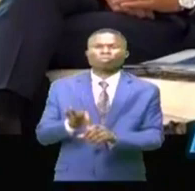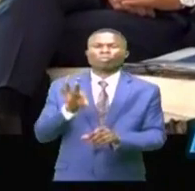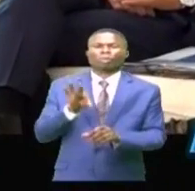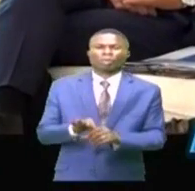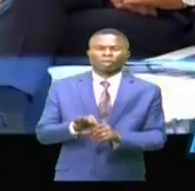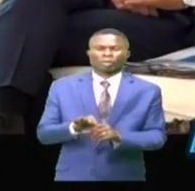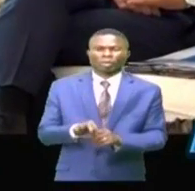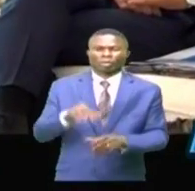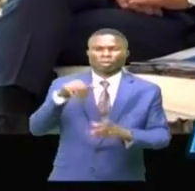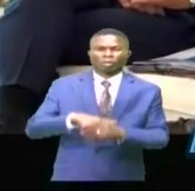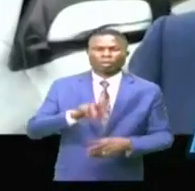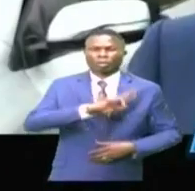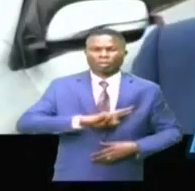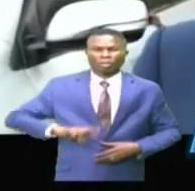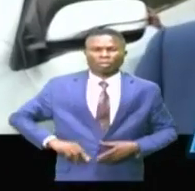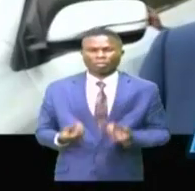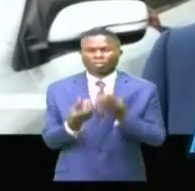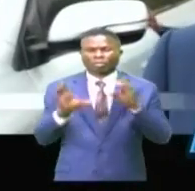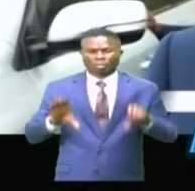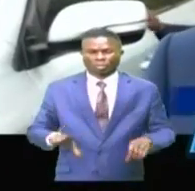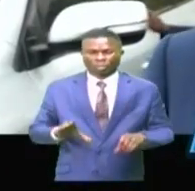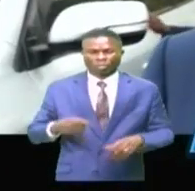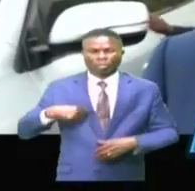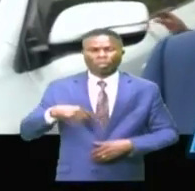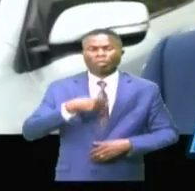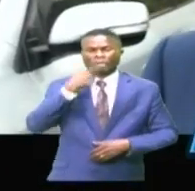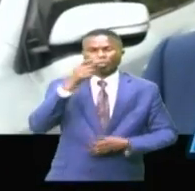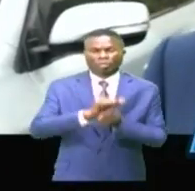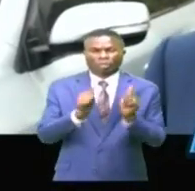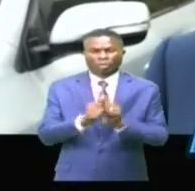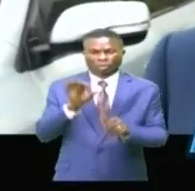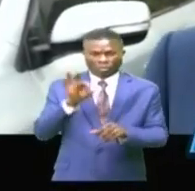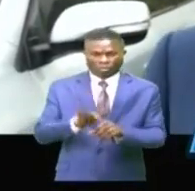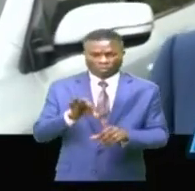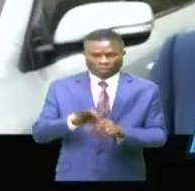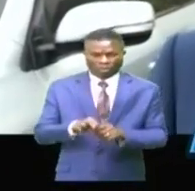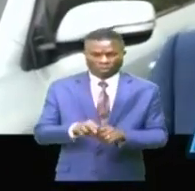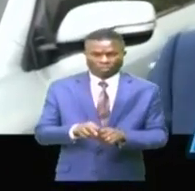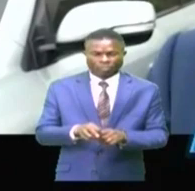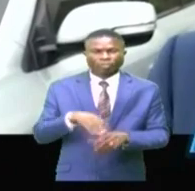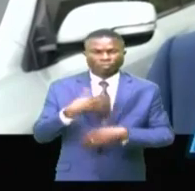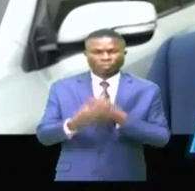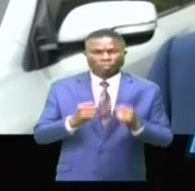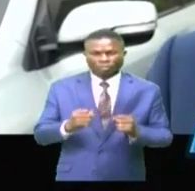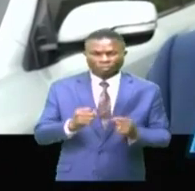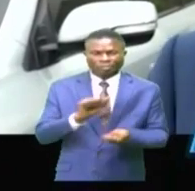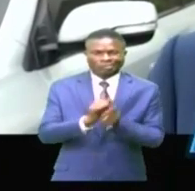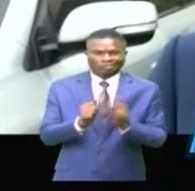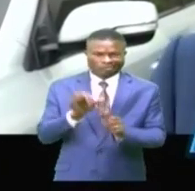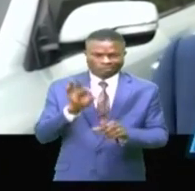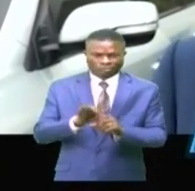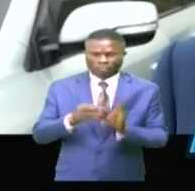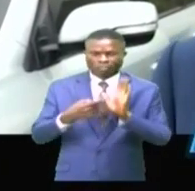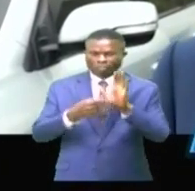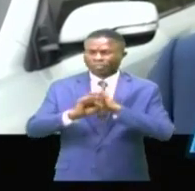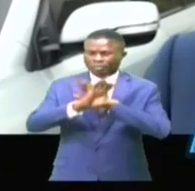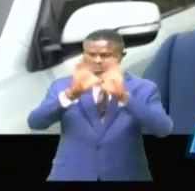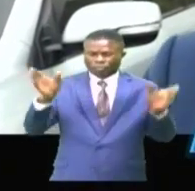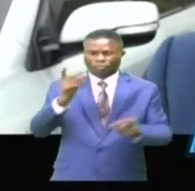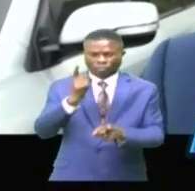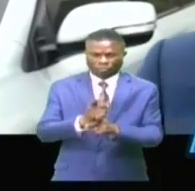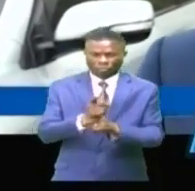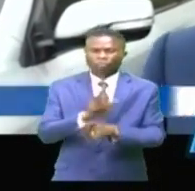en République démocratique du Congo bien entendu nous avons parlé du processus électoral faire en sorte que le processus soit transparent crédible